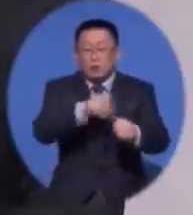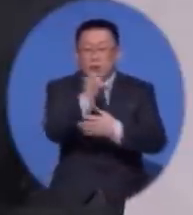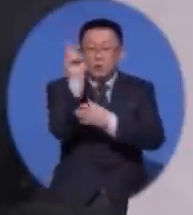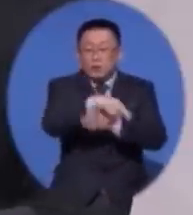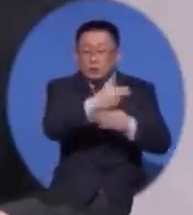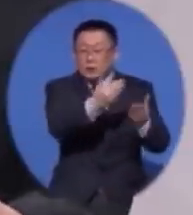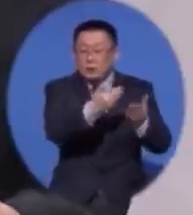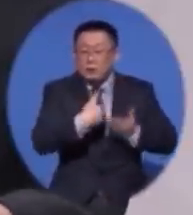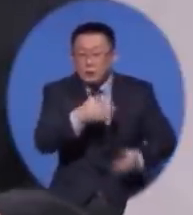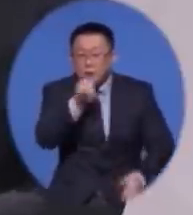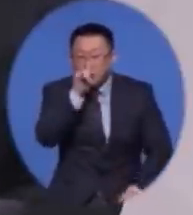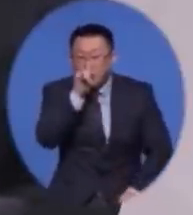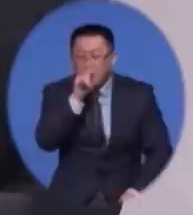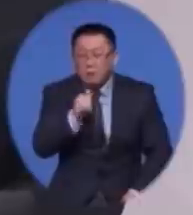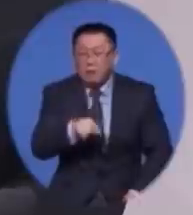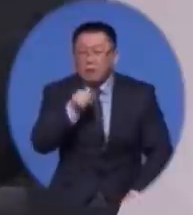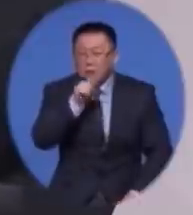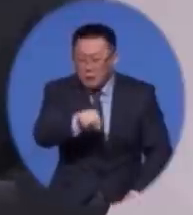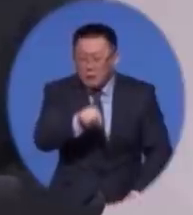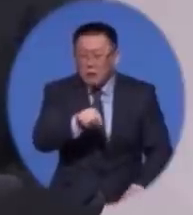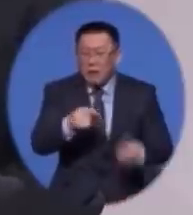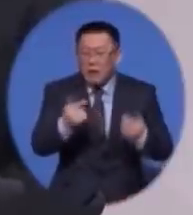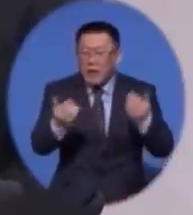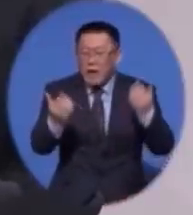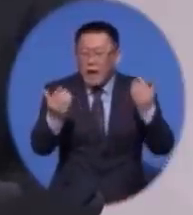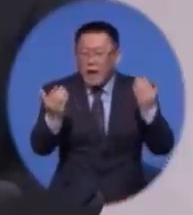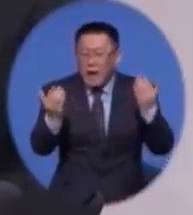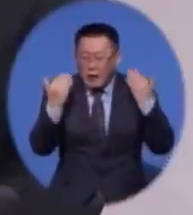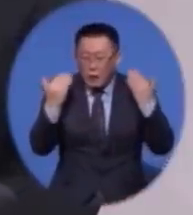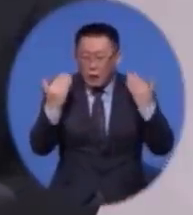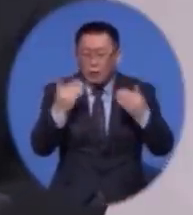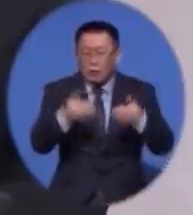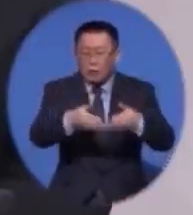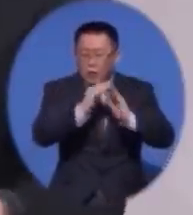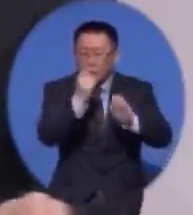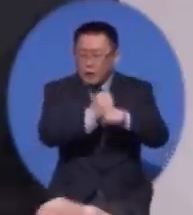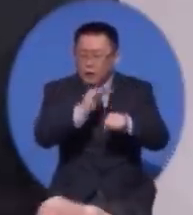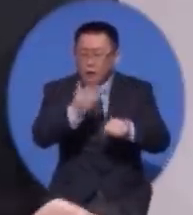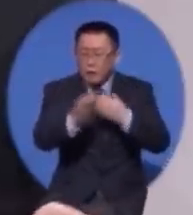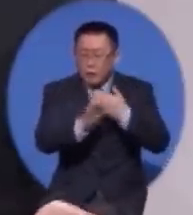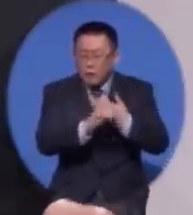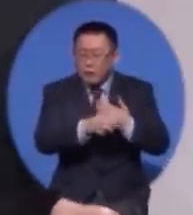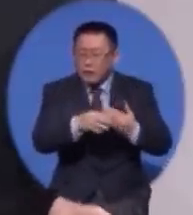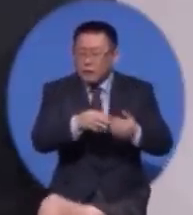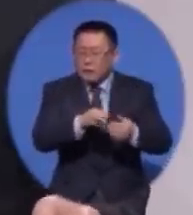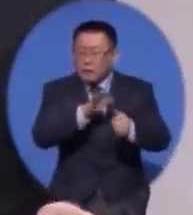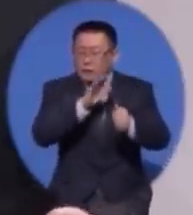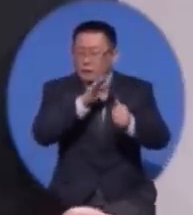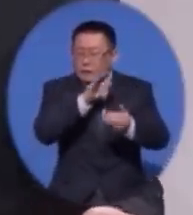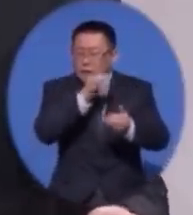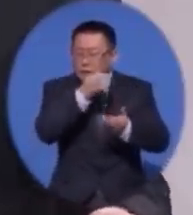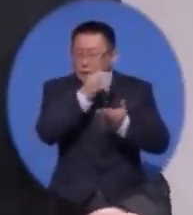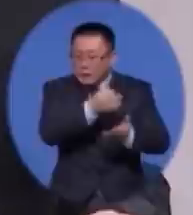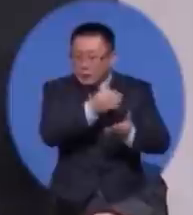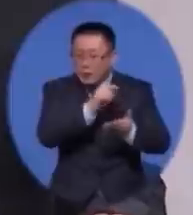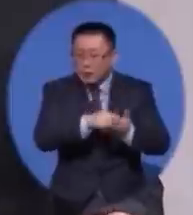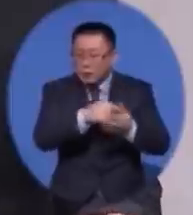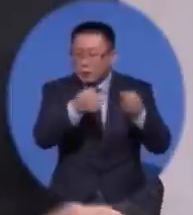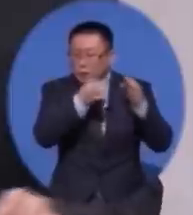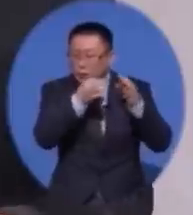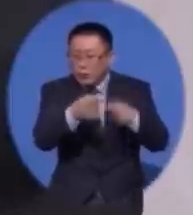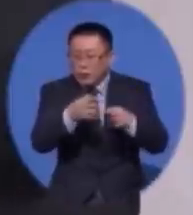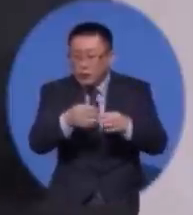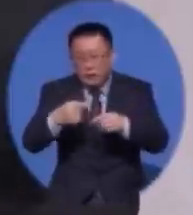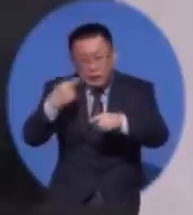승인이란 게 있습니다. 네, 이렇게 지금 학교를 하게 되면 그뭐 재정 무슨 학교 그 투자